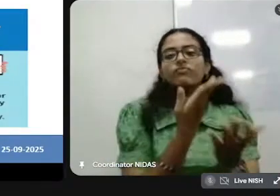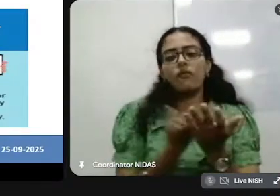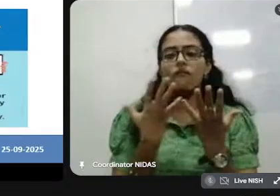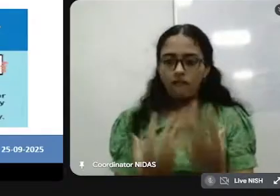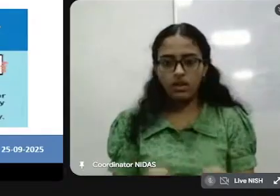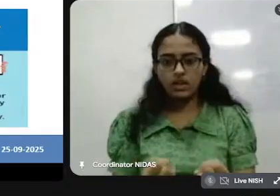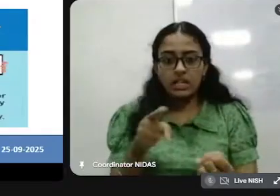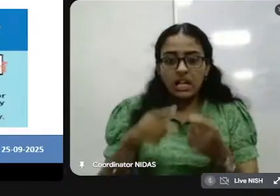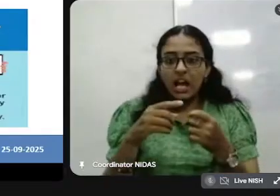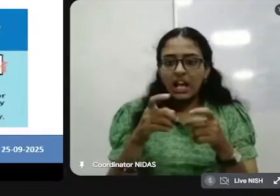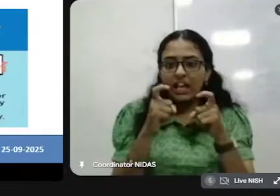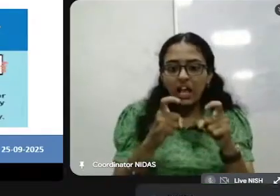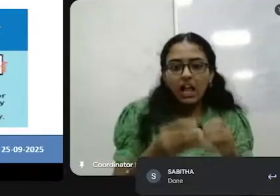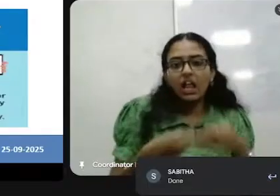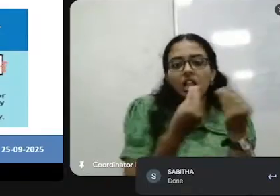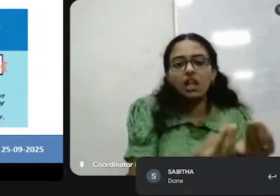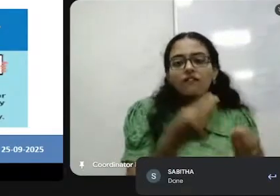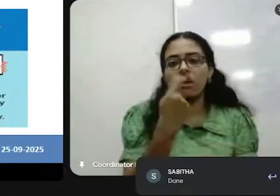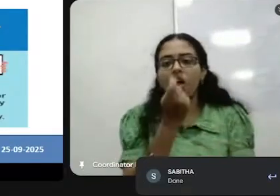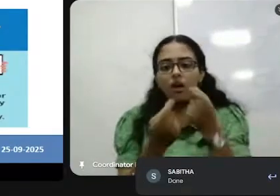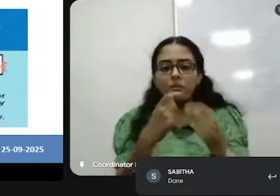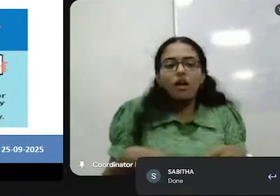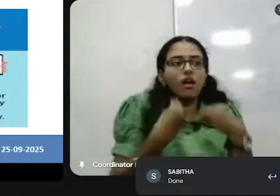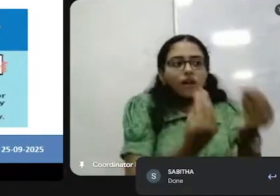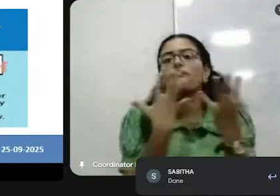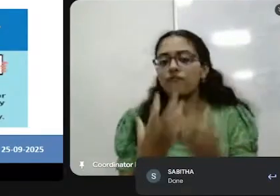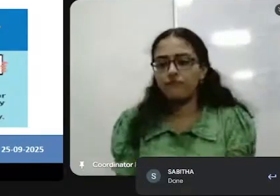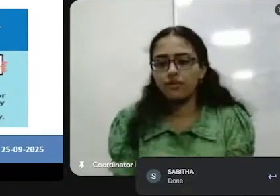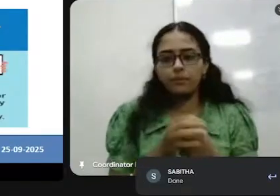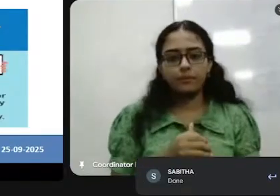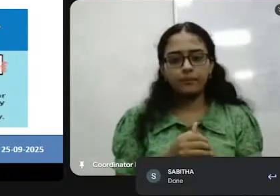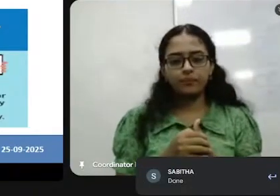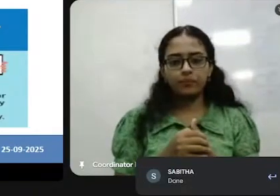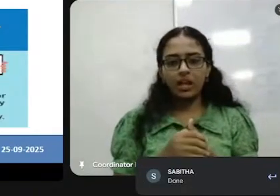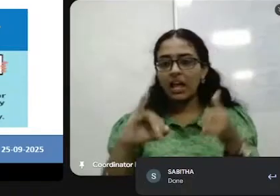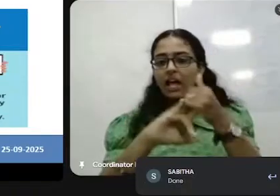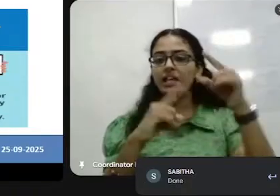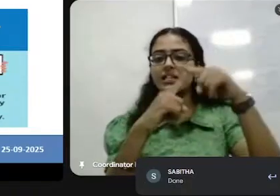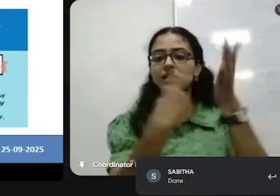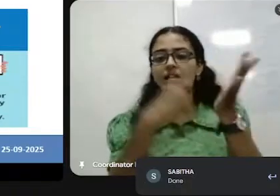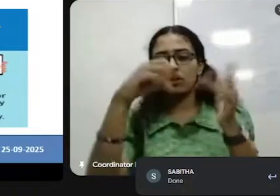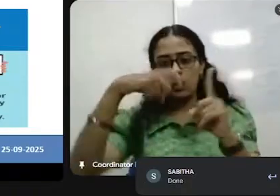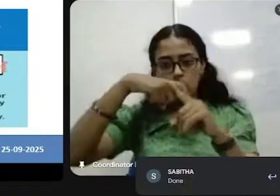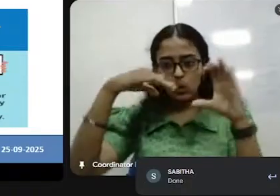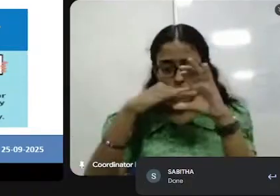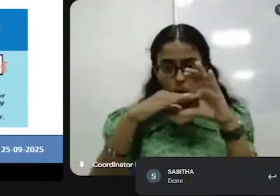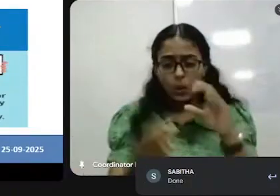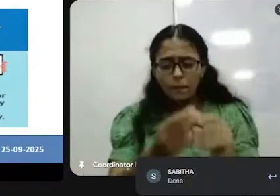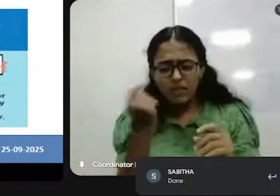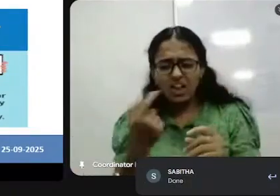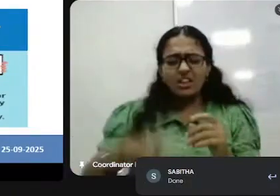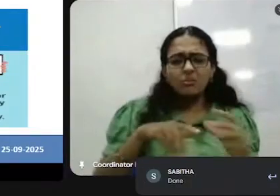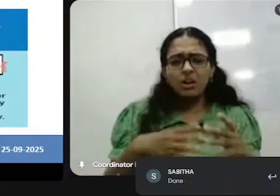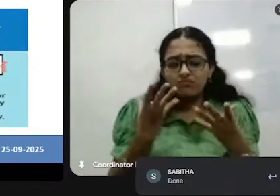ആ വ്യക്തിക്ക് ചികിത്സ സാധ്യമാക്കി കൊടുക്കുക എന്നതാണ് ഉദ്ദേശിക്കുന്നത്. സ്ട്രോക്ക് പോലുള്ള അവസ്ഥയിൽ എത്രയും വേഗം നമ്മൾ